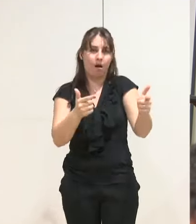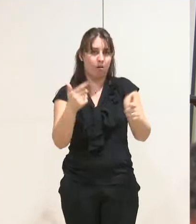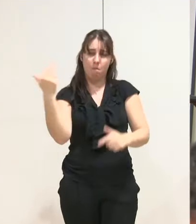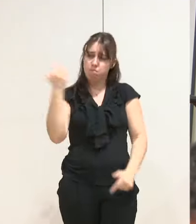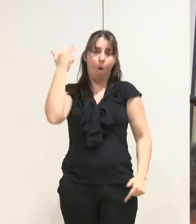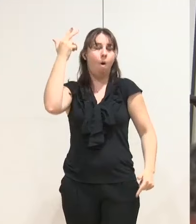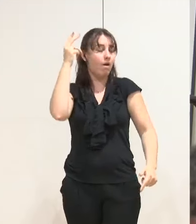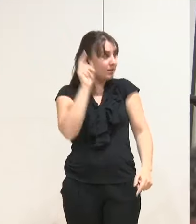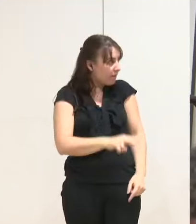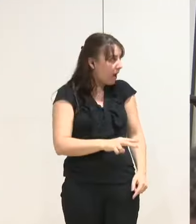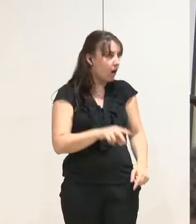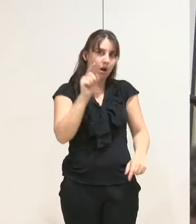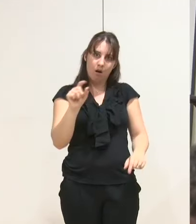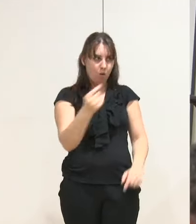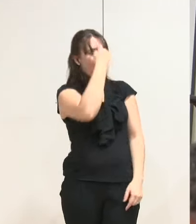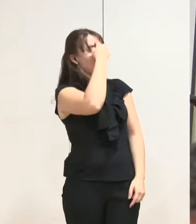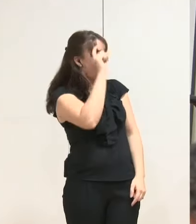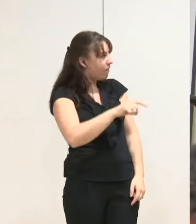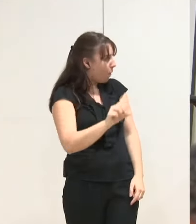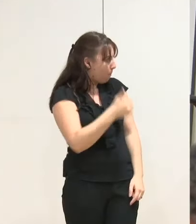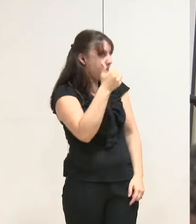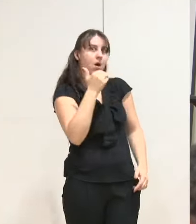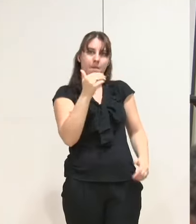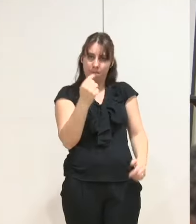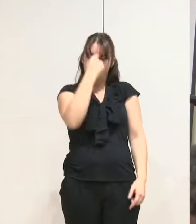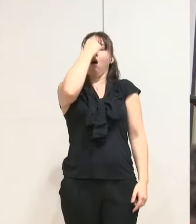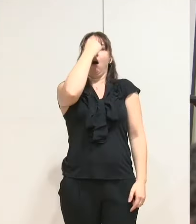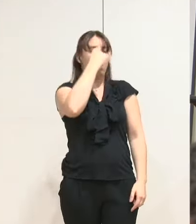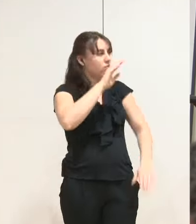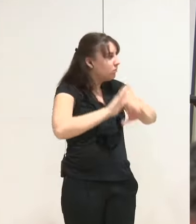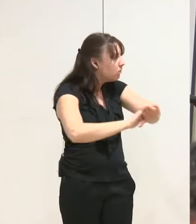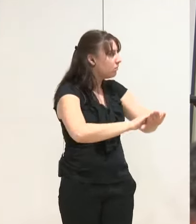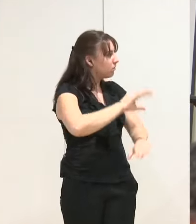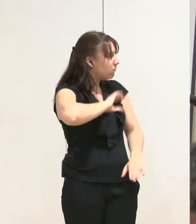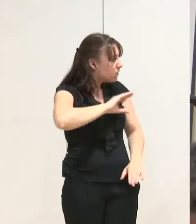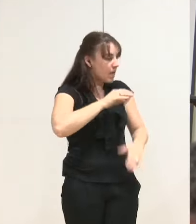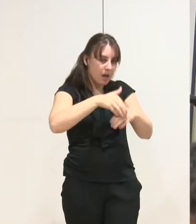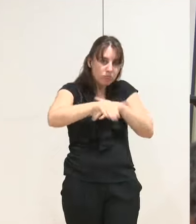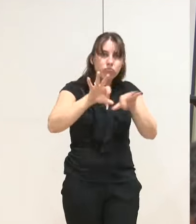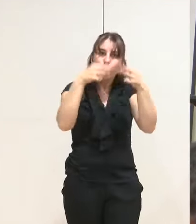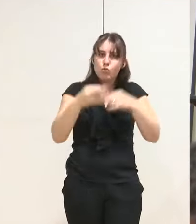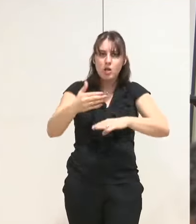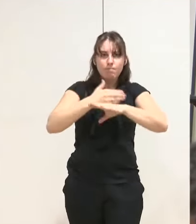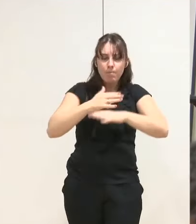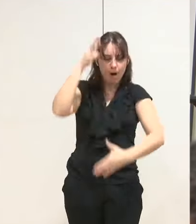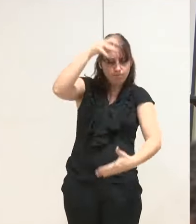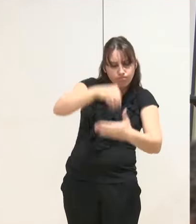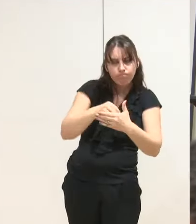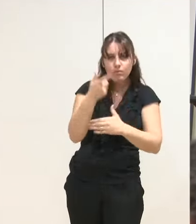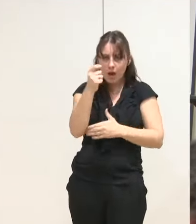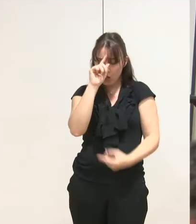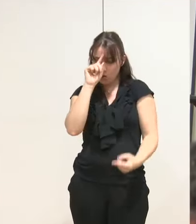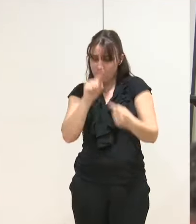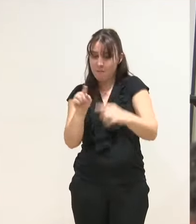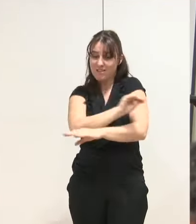alors il faut en être conscient une bonne fois pour toutes je vous demande de faire en sorte que dans vos budgets vous preniez de l'argent pour